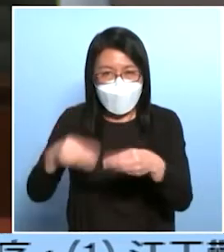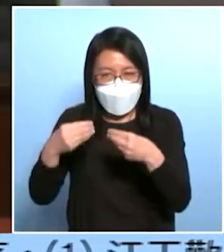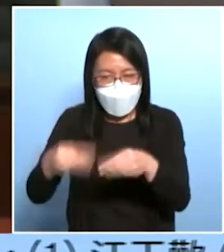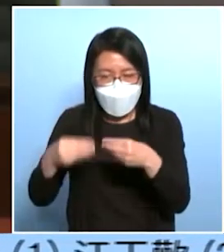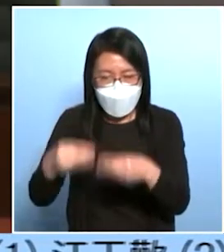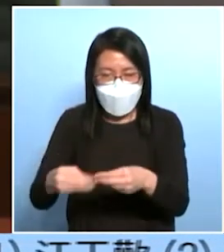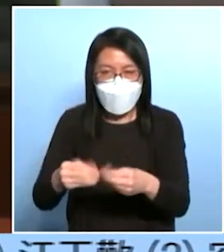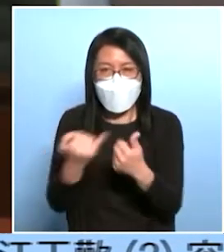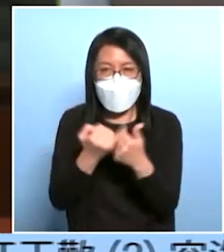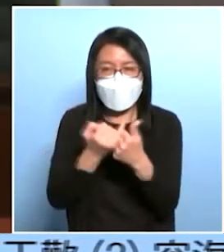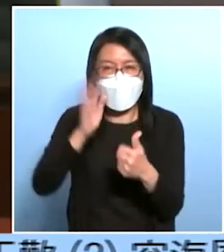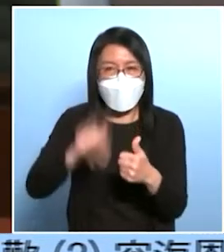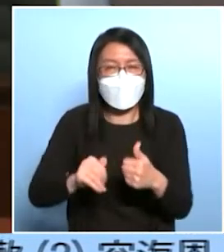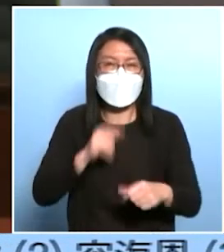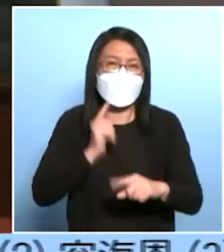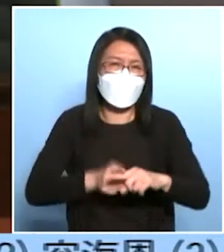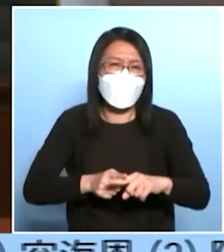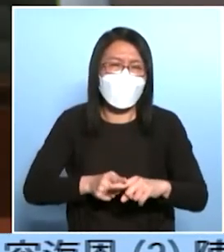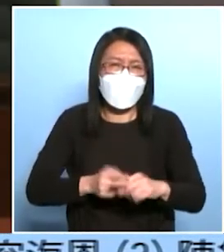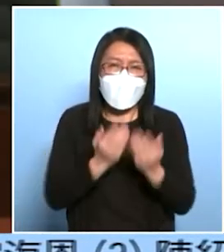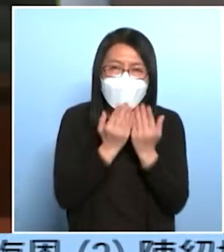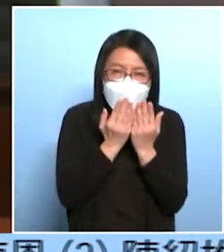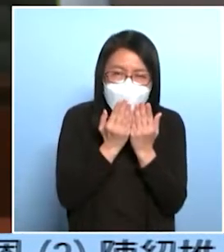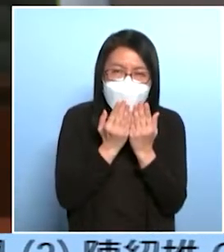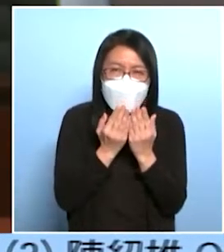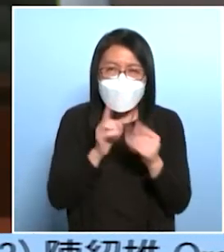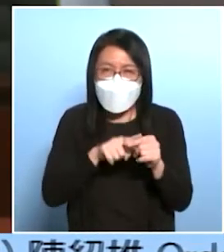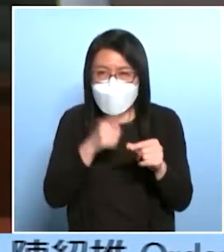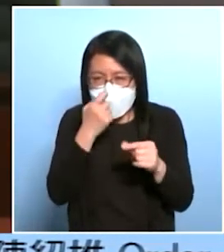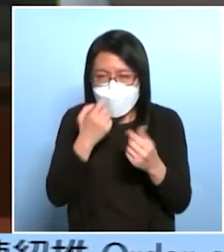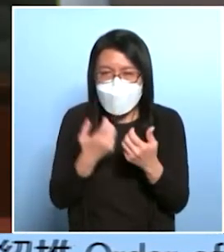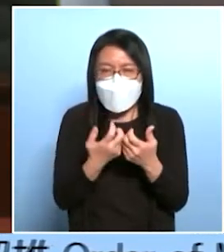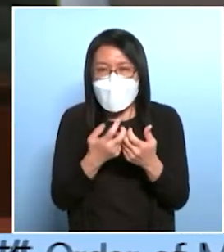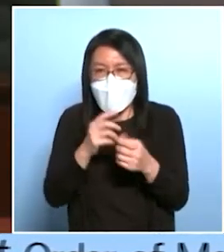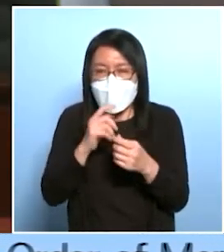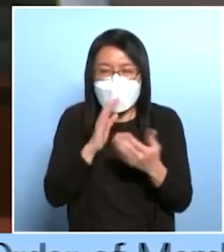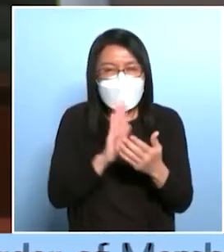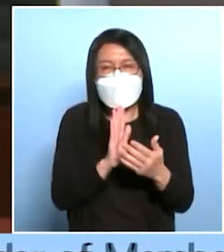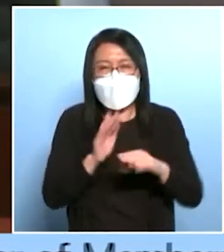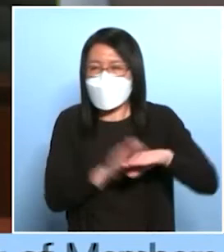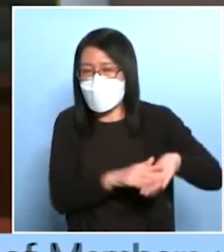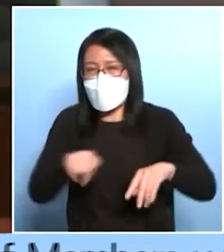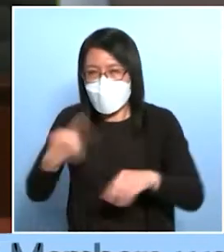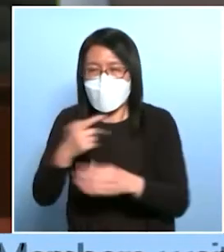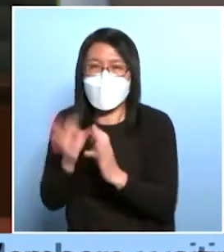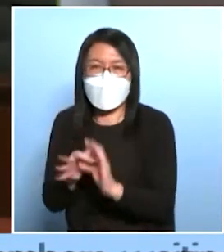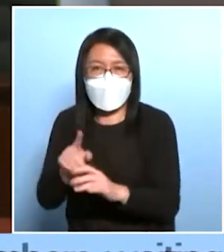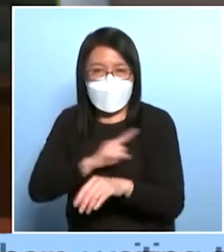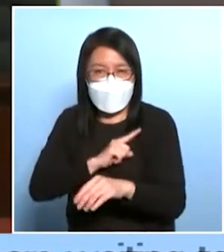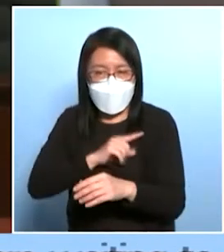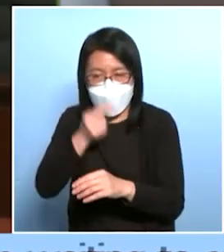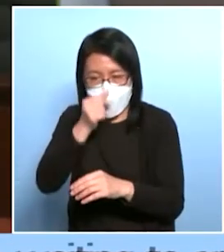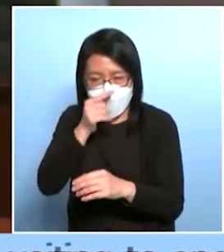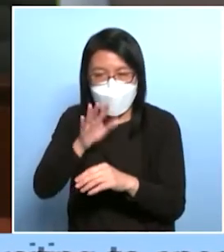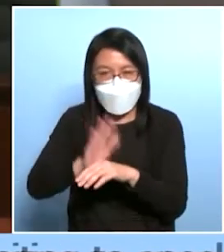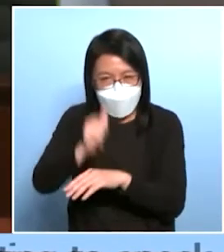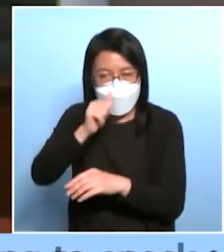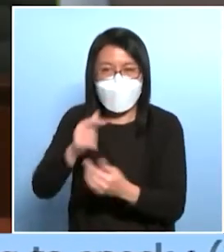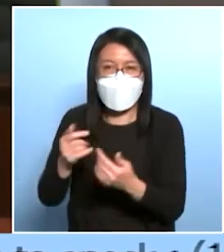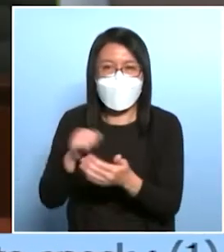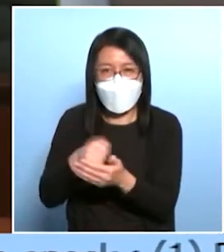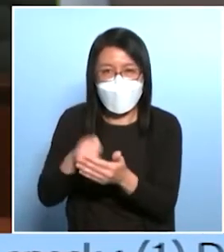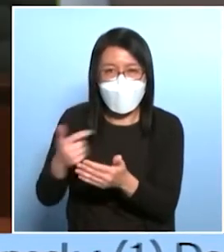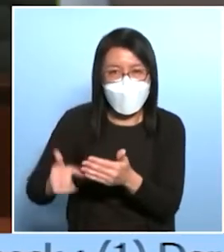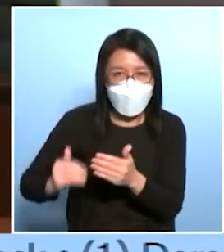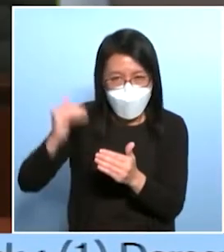們學生即使並非在學術科目上面拿到很好的成績，亦都能夠在自己的專長、自己有興趣的職業專科上